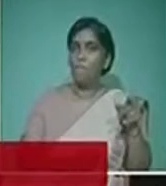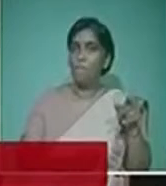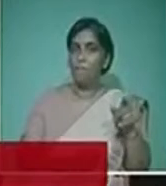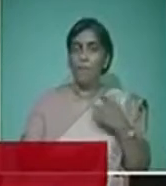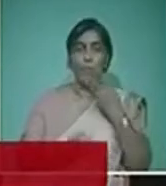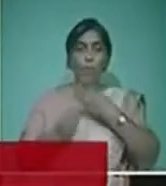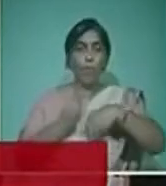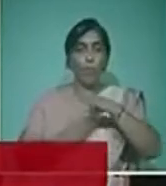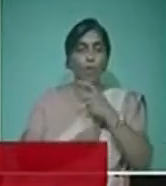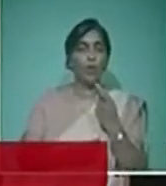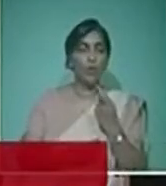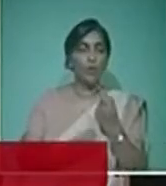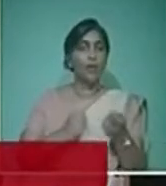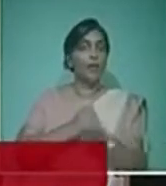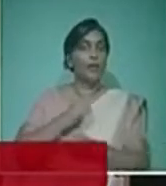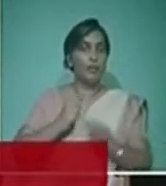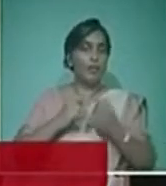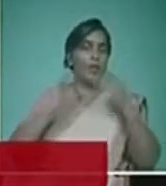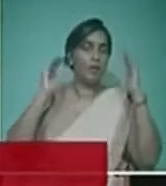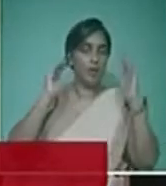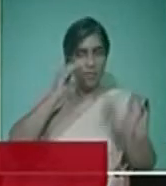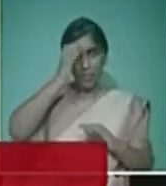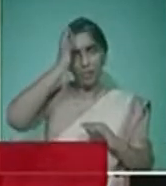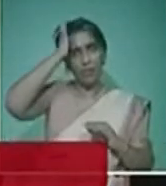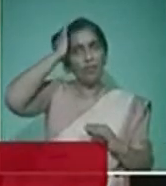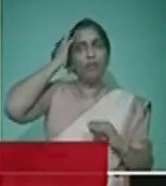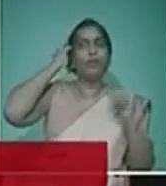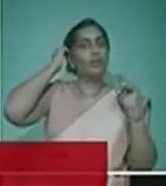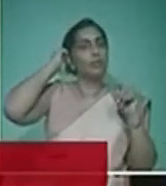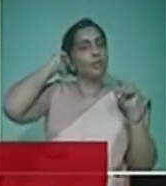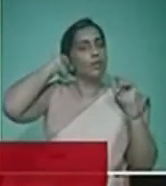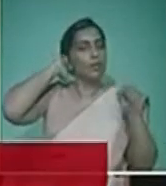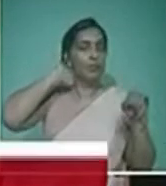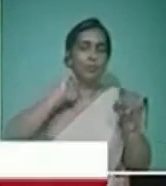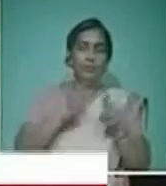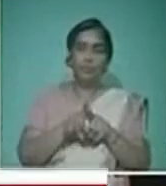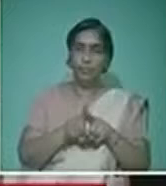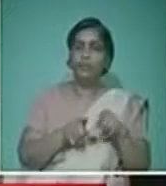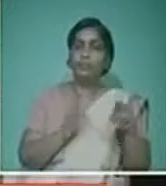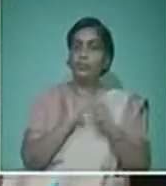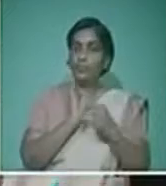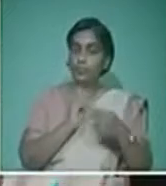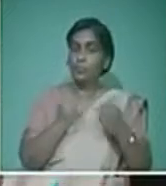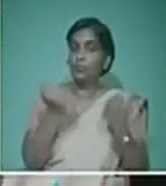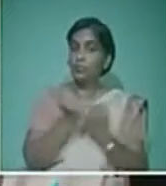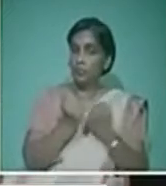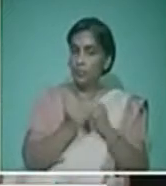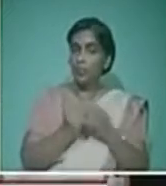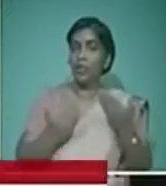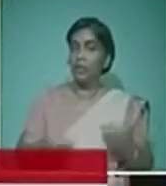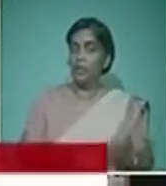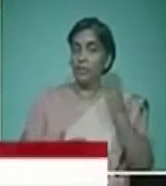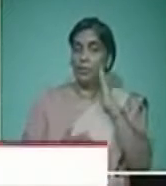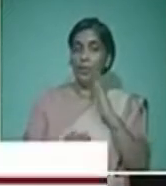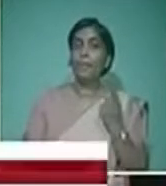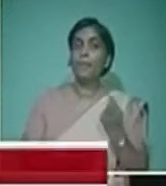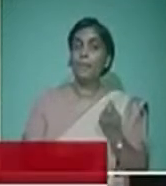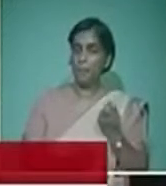මිල මහ කන්නේ වෙනකොට අඩු වෙන්න. ඒ වගේම මෙම ණය ආධාර මගින් වත්මන් විදේශ